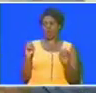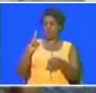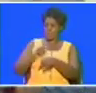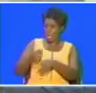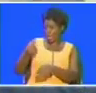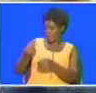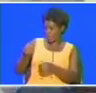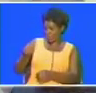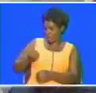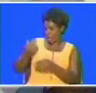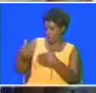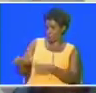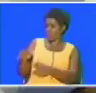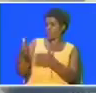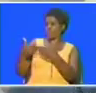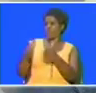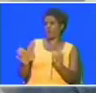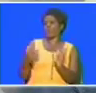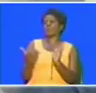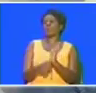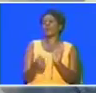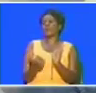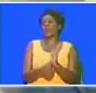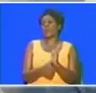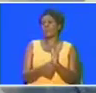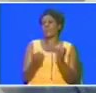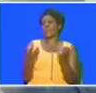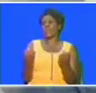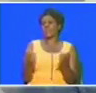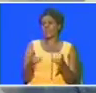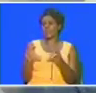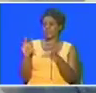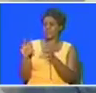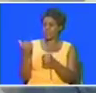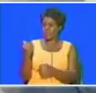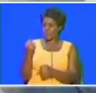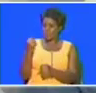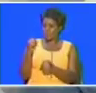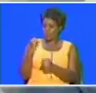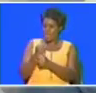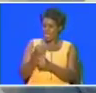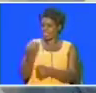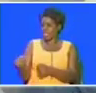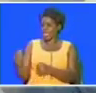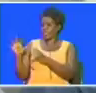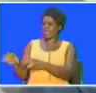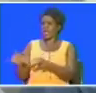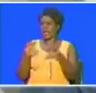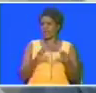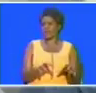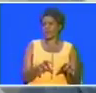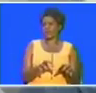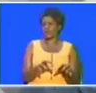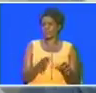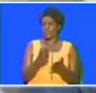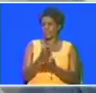unapomtenga unafungua milango ya mambo yale hayafai. Ndio unapata wengi wanatesa watoto wenyu, umeacha maziwa hampi mtoto. Manake kuna wengine